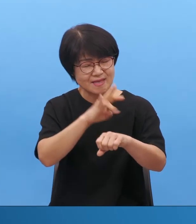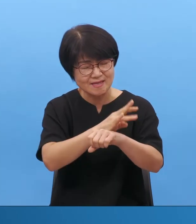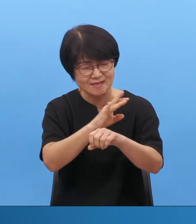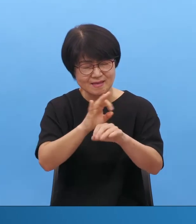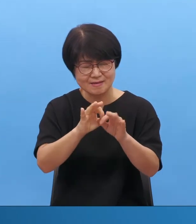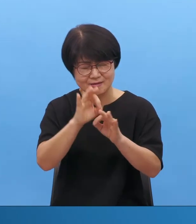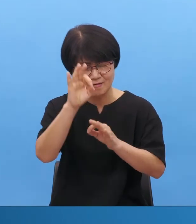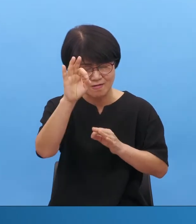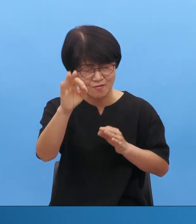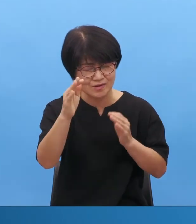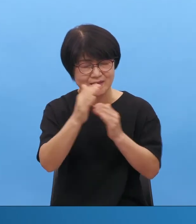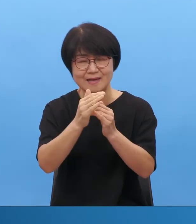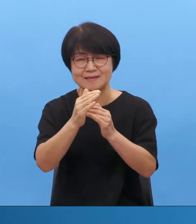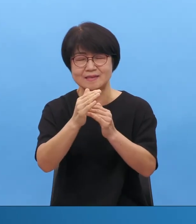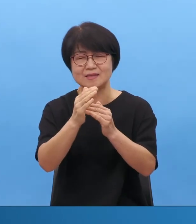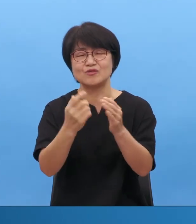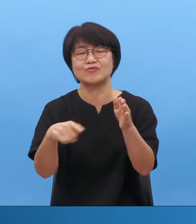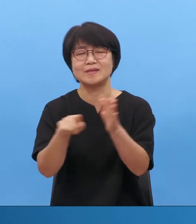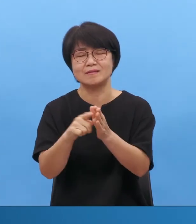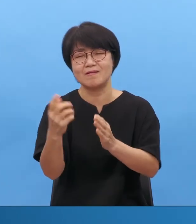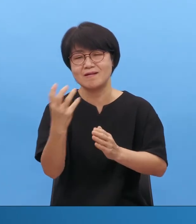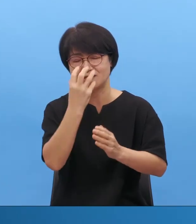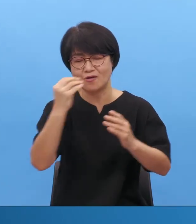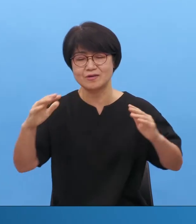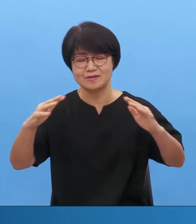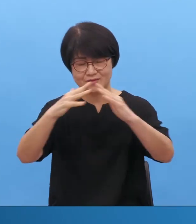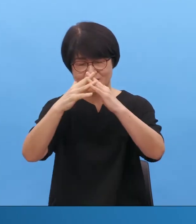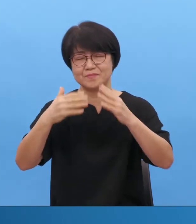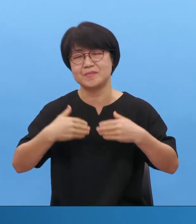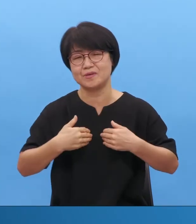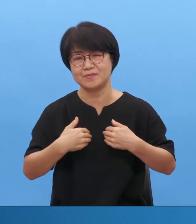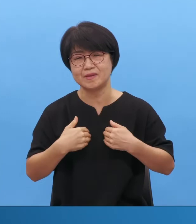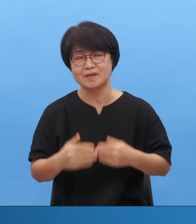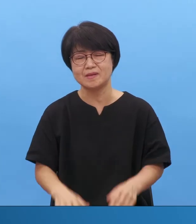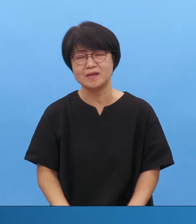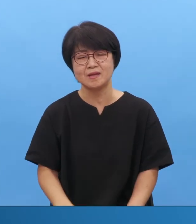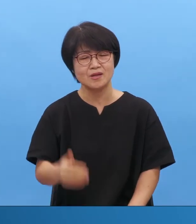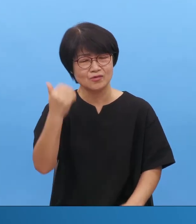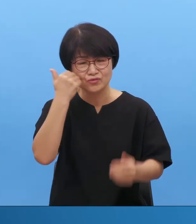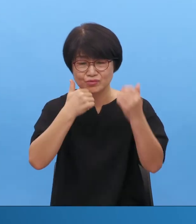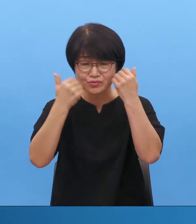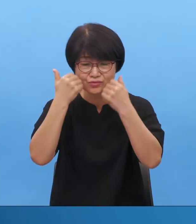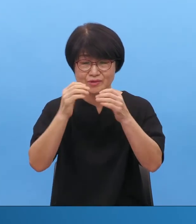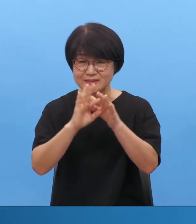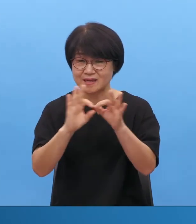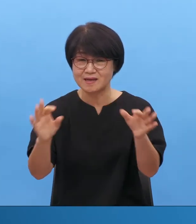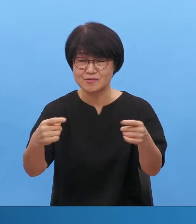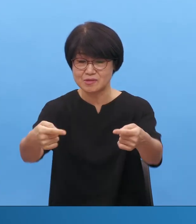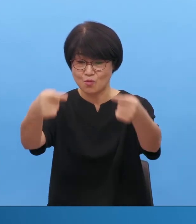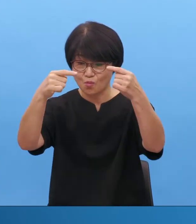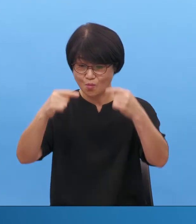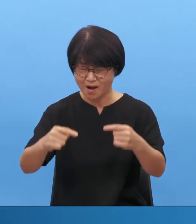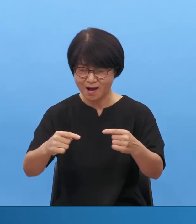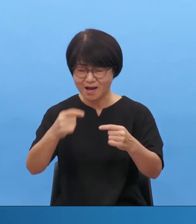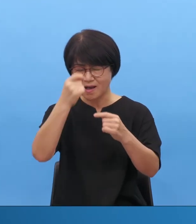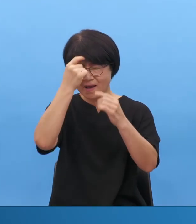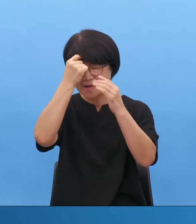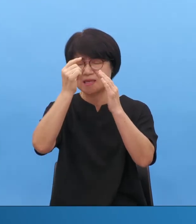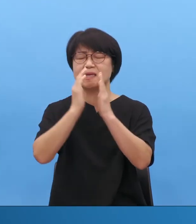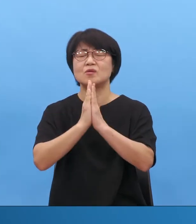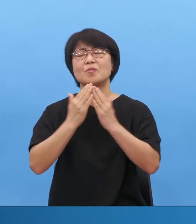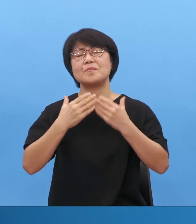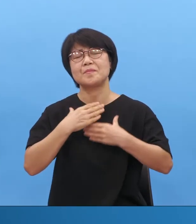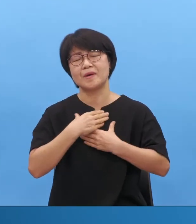we must construct. 누구나 와서 편안하게 기도할 수 있는 성전을 만들자. A place, a church where anybody can come and peacefully